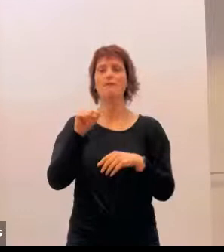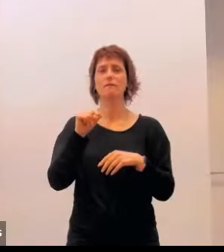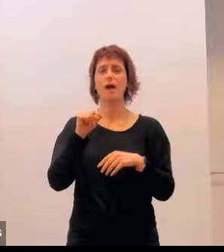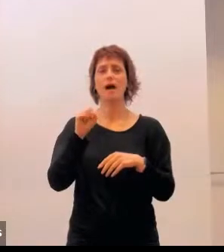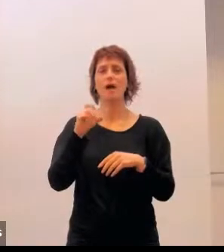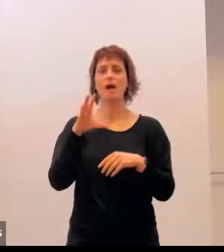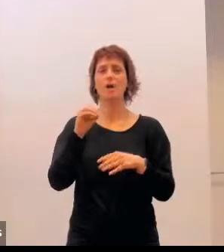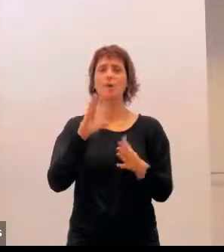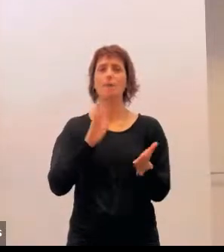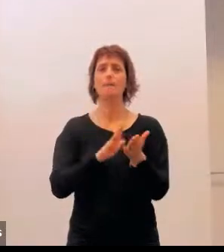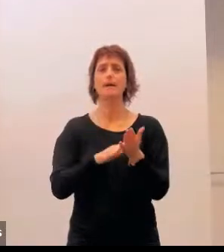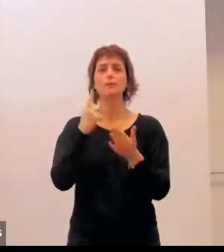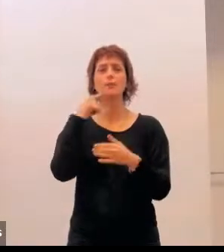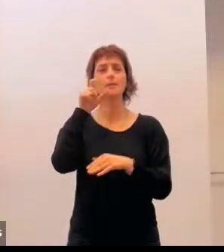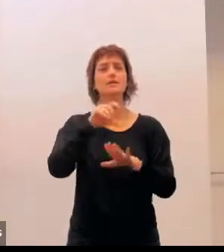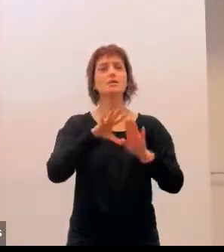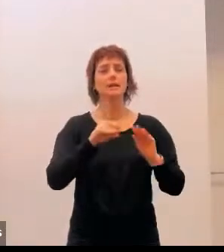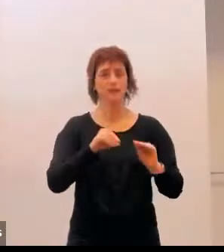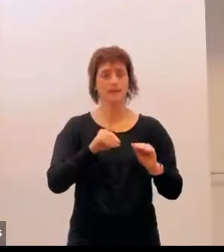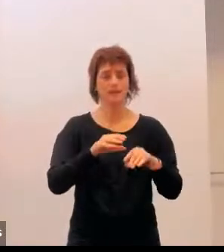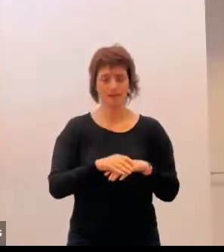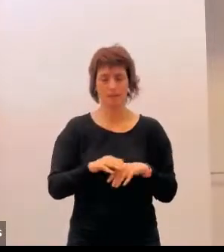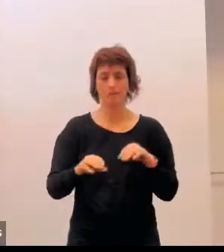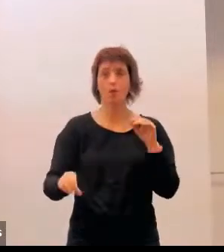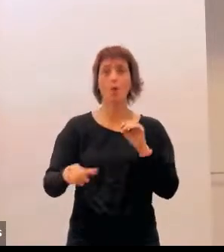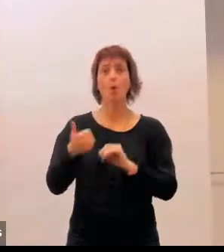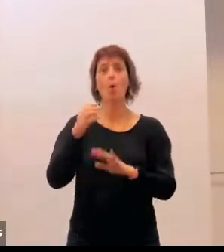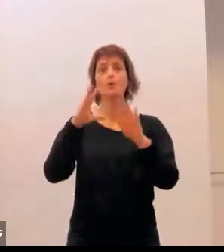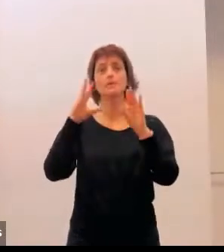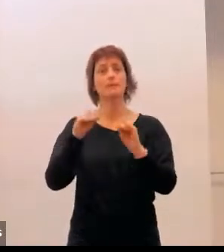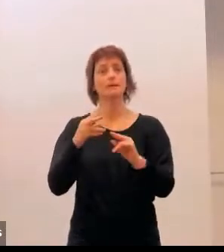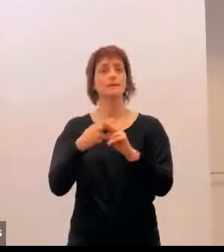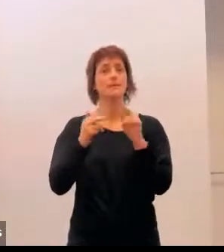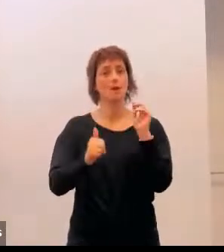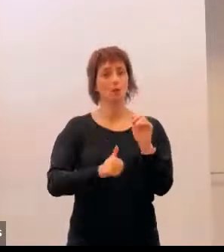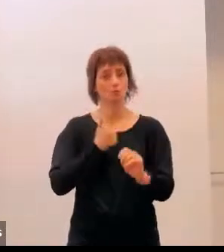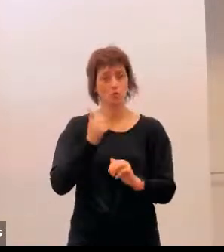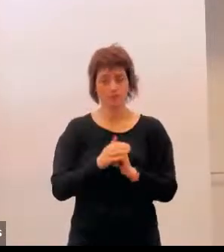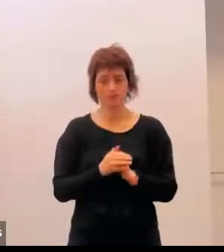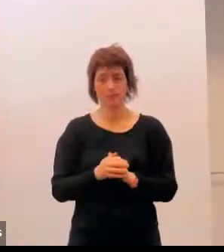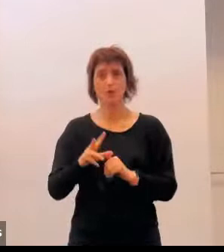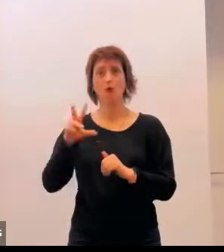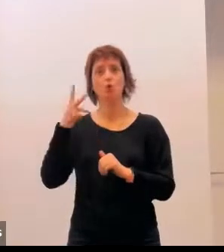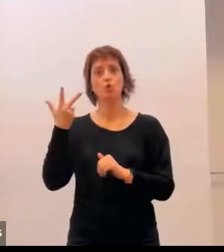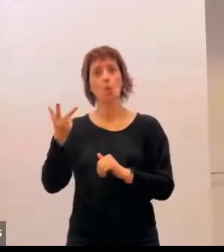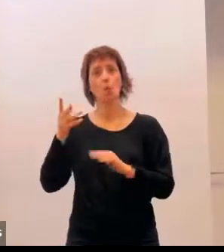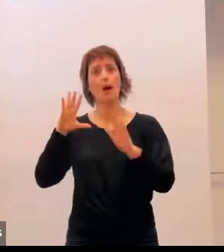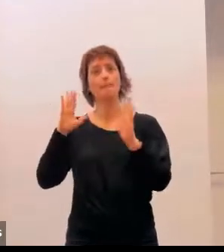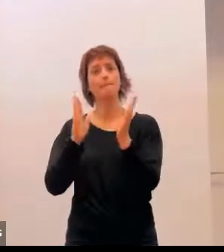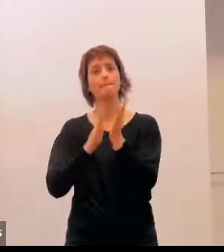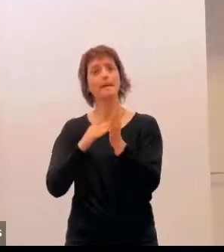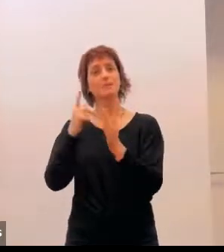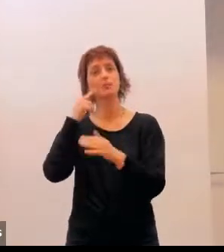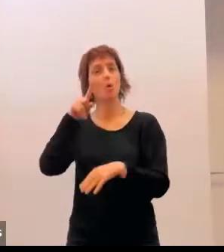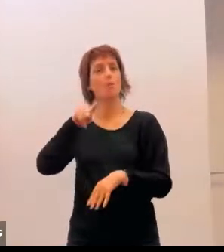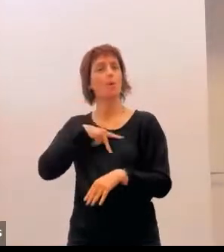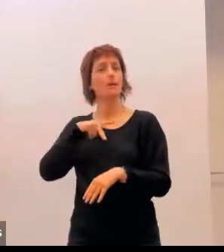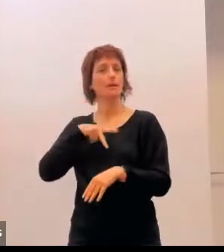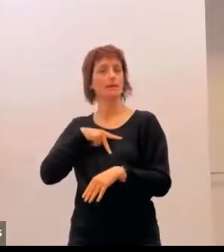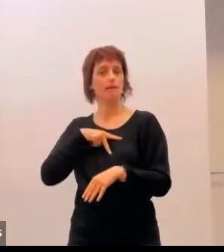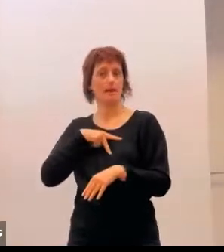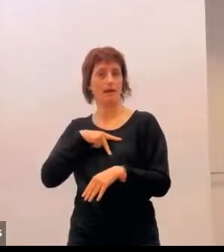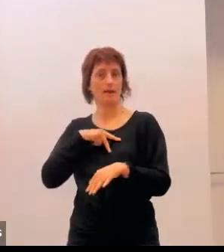propriétaires occupants, de 11 primes d'autonomie, de 3 primes à des propriétaires bailleurs. Et donc, il